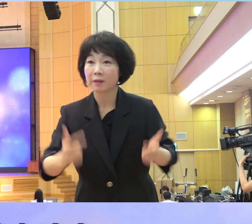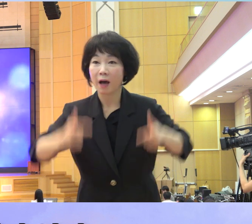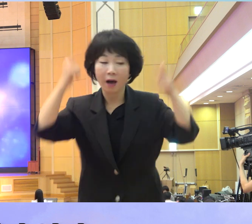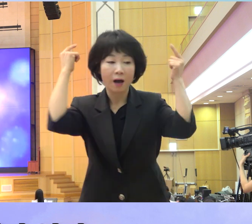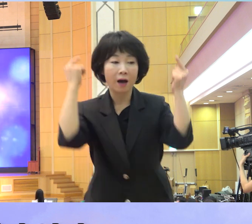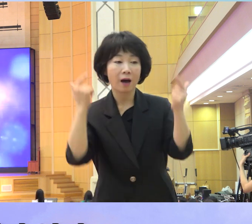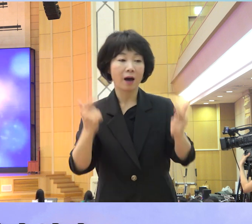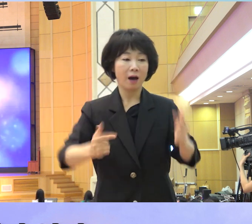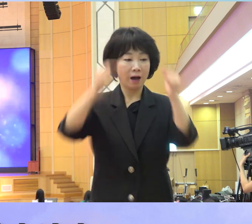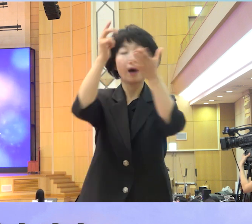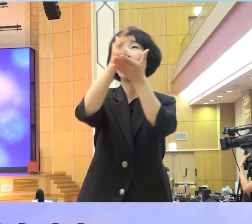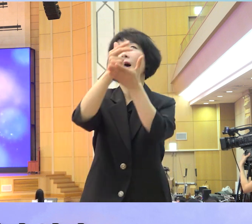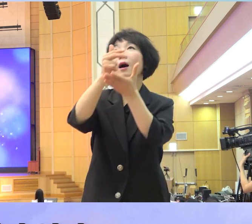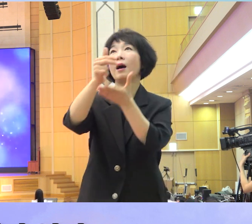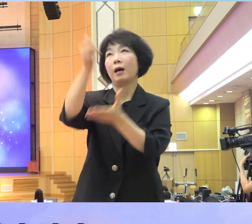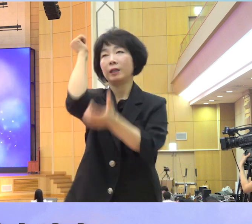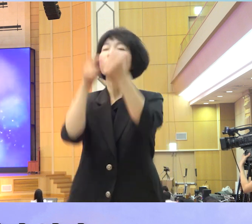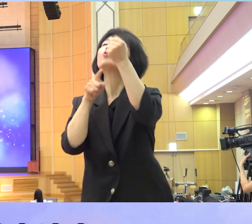언제나